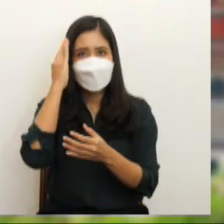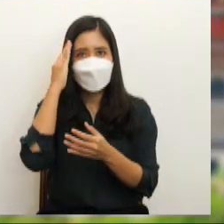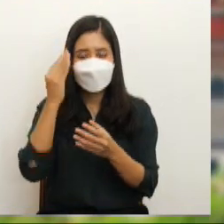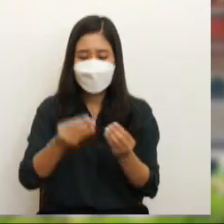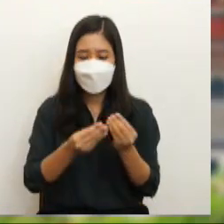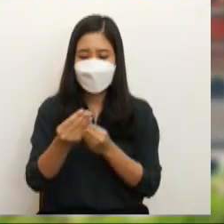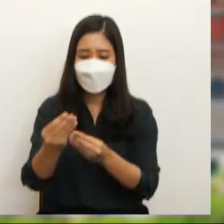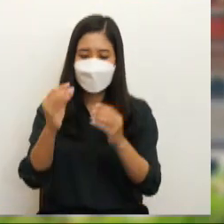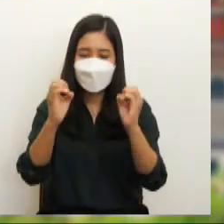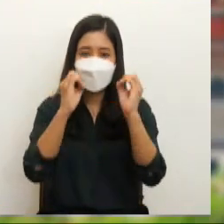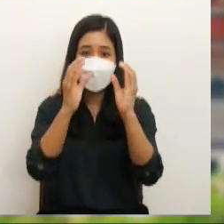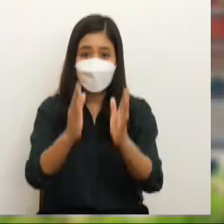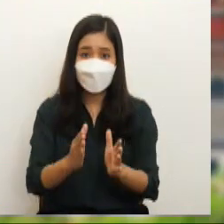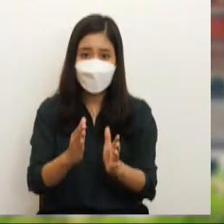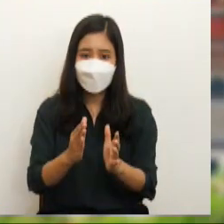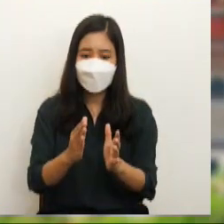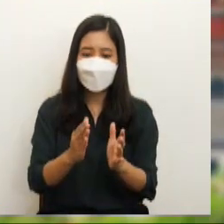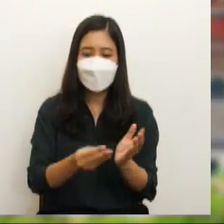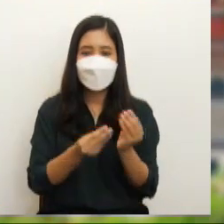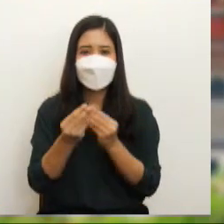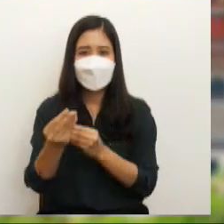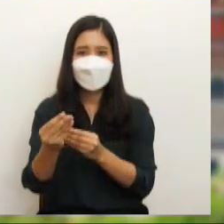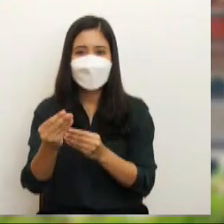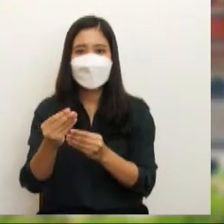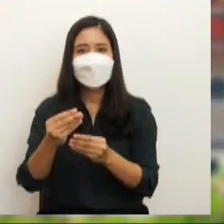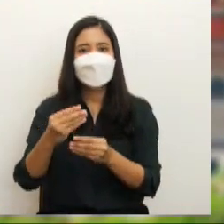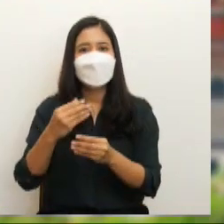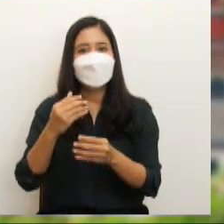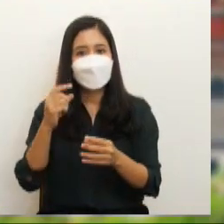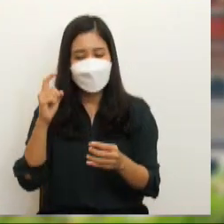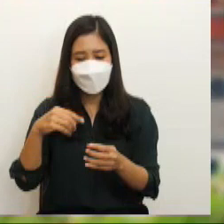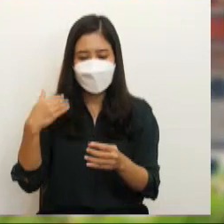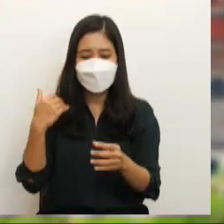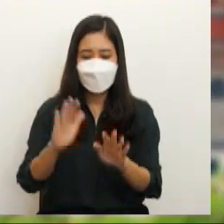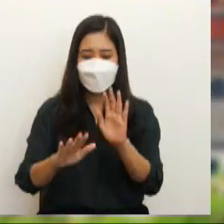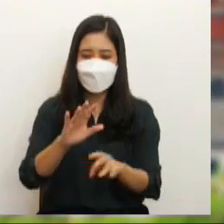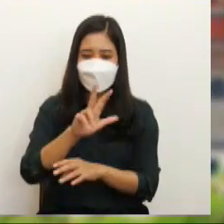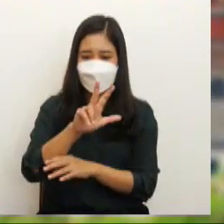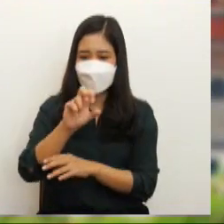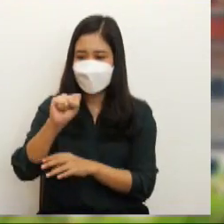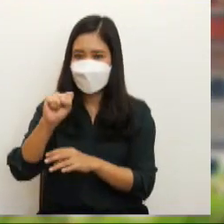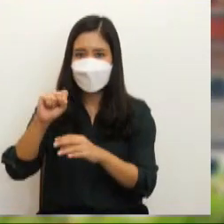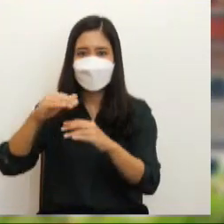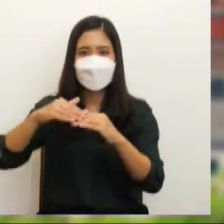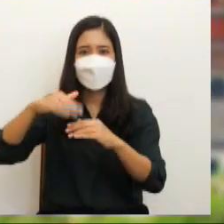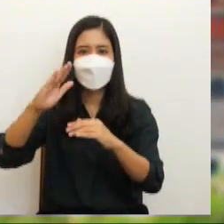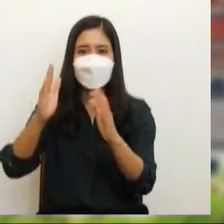ฉีดไป 200,000 กว่าคนแล้วจากคุณครูที่มี 500,000 กว่าคนเนี่ยยังเหลืออีก 300,000 กับ 5,000 คนนะครับทั้งคุณ